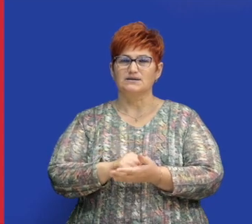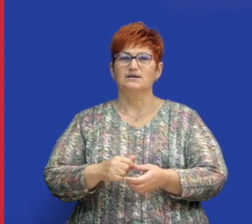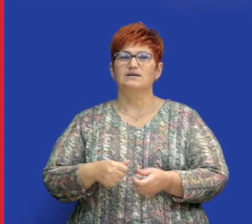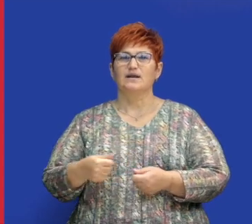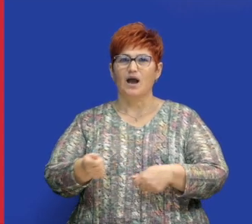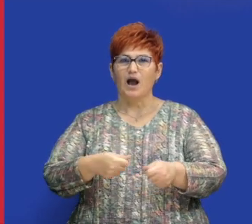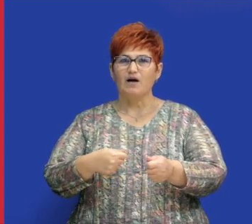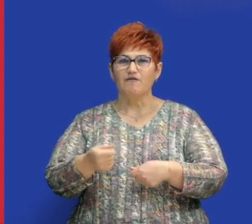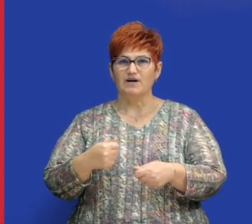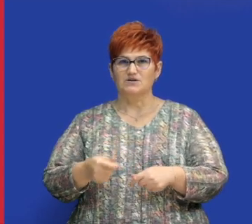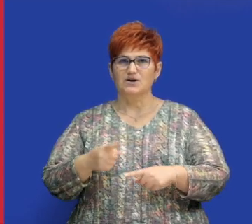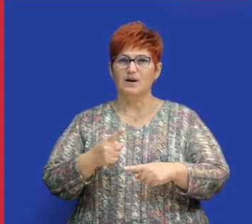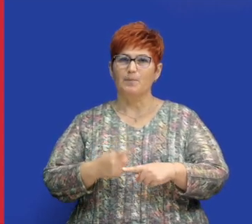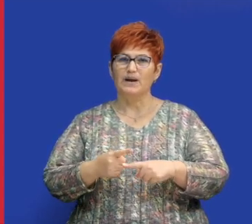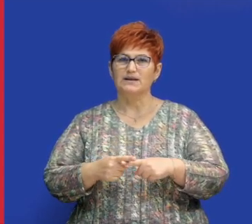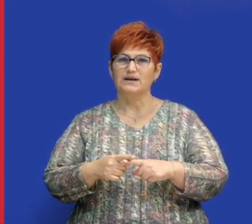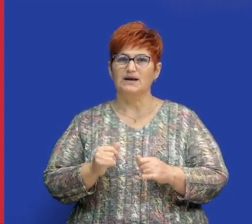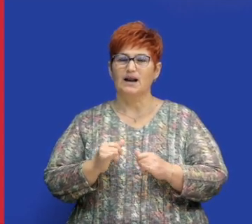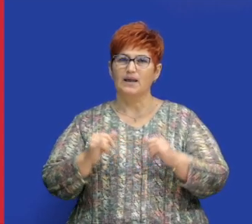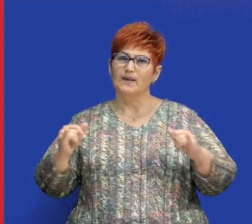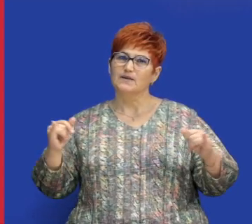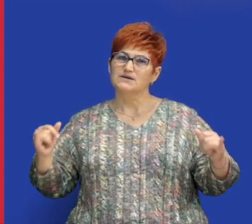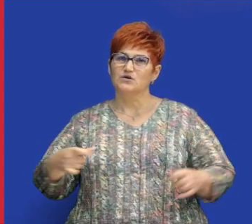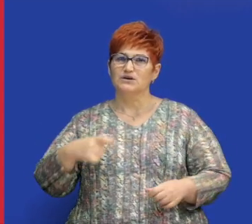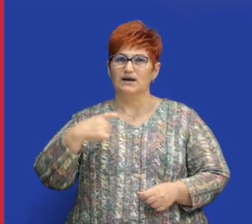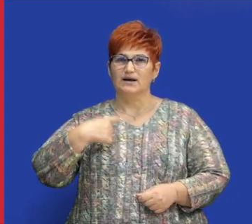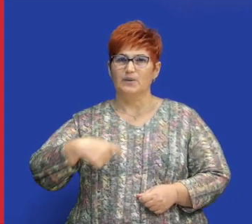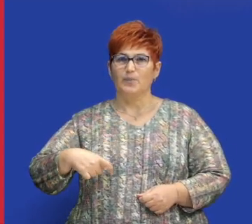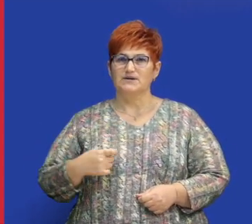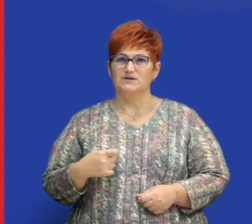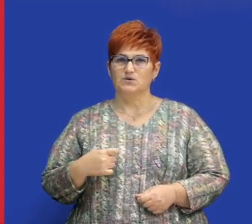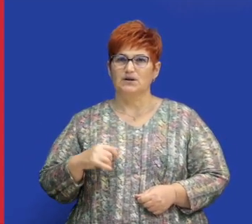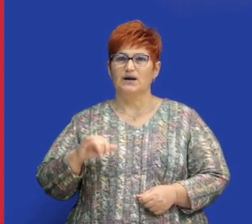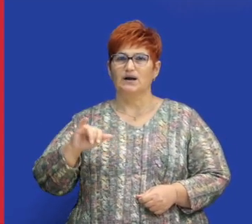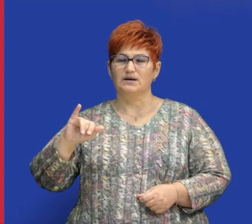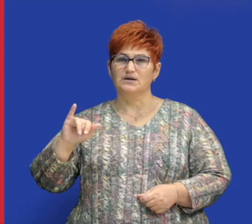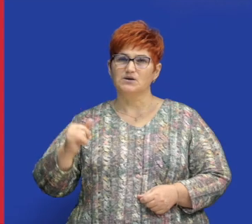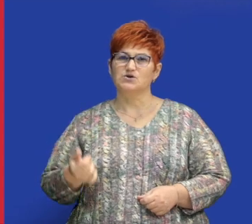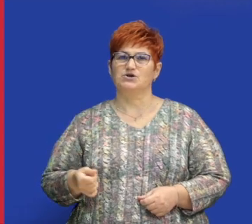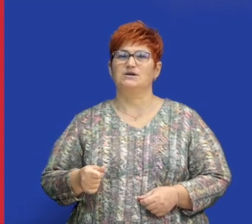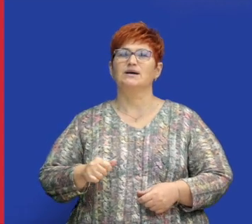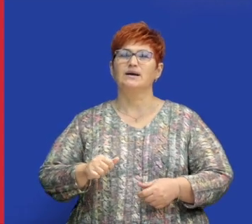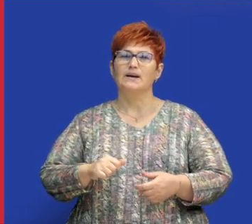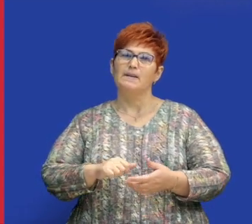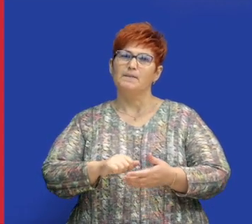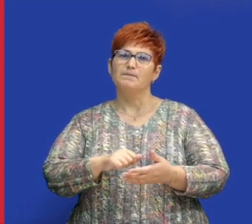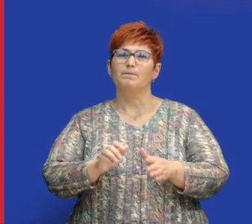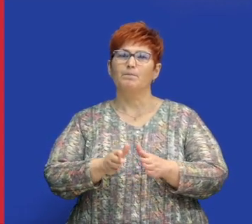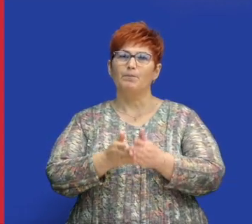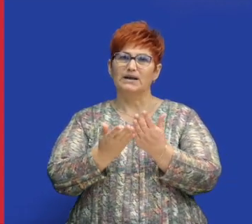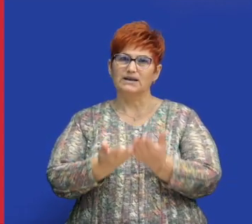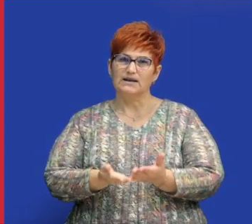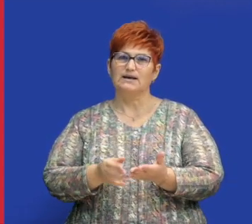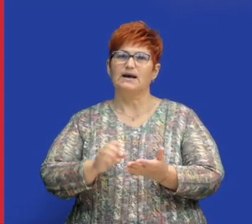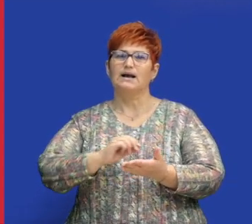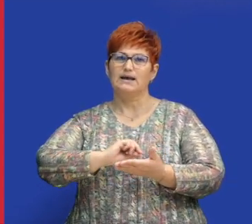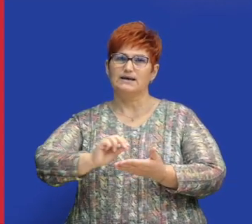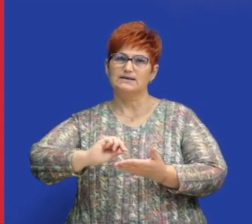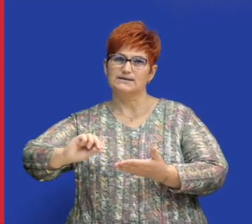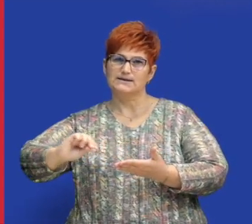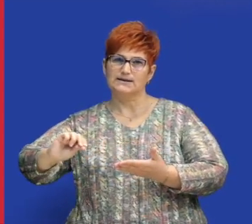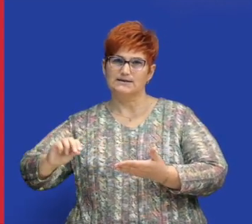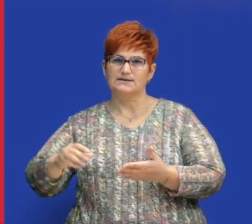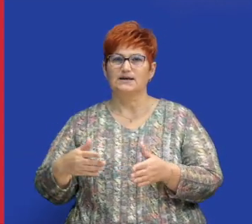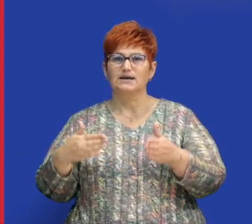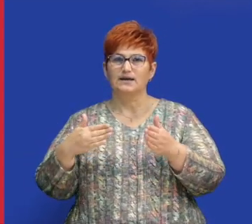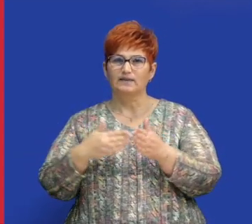szerencsés. Az ízetlen tréfálkozás nem divat. Szívesen vitatnak meg mindent, de véleményüket